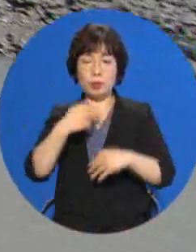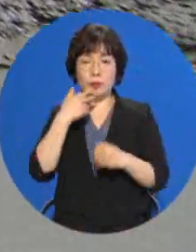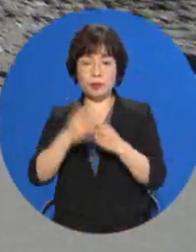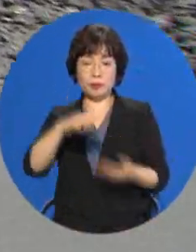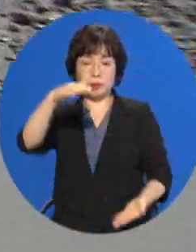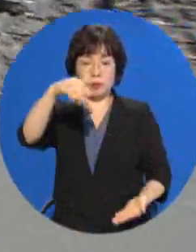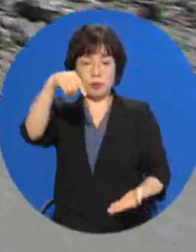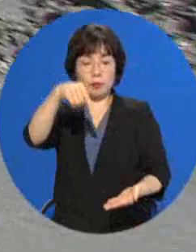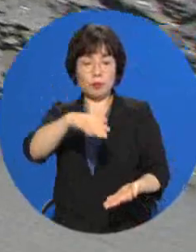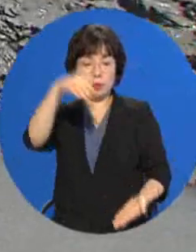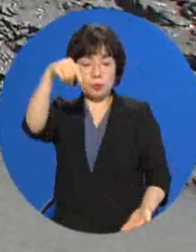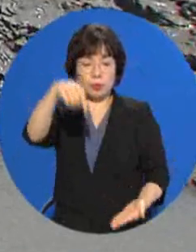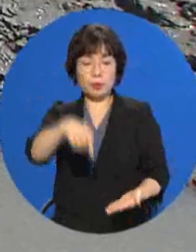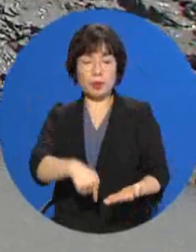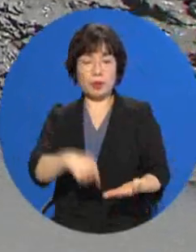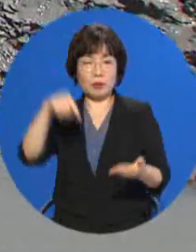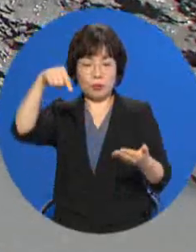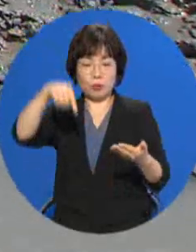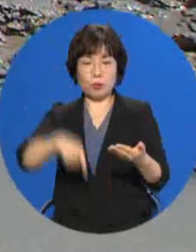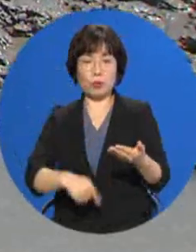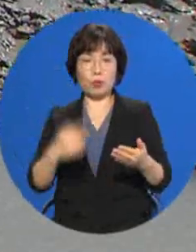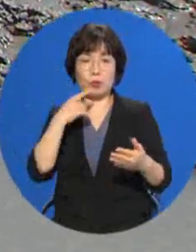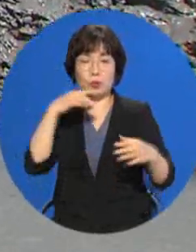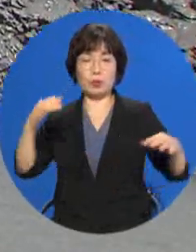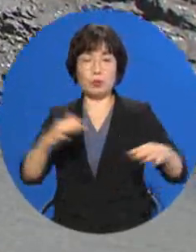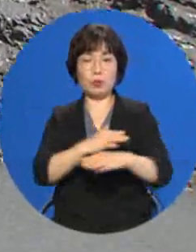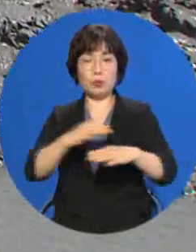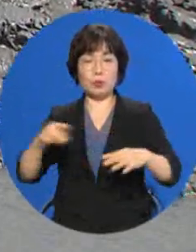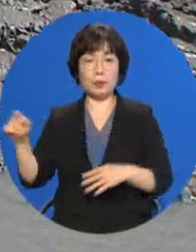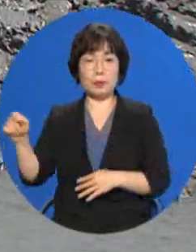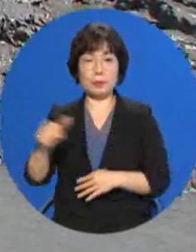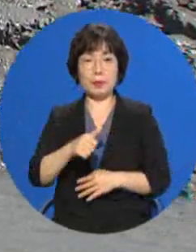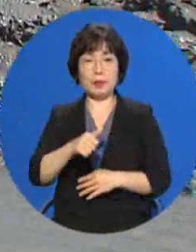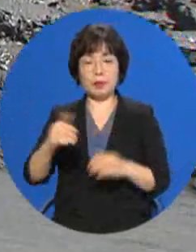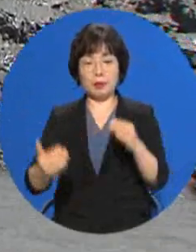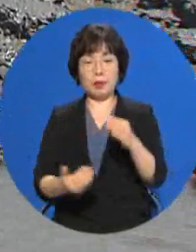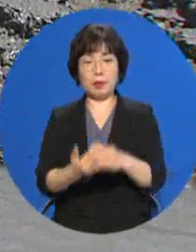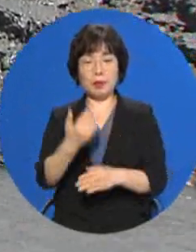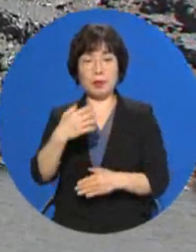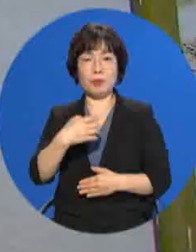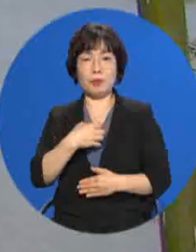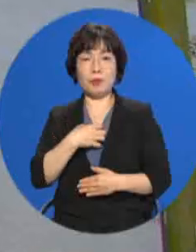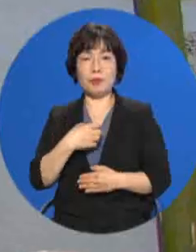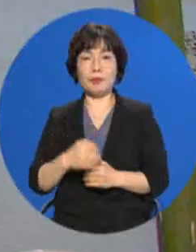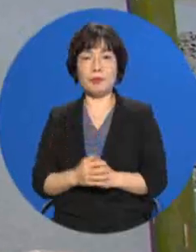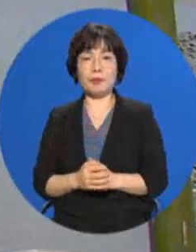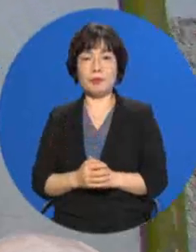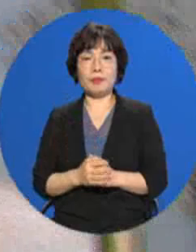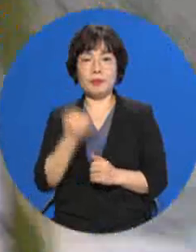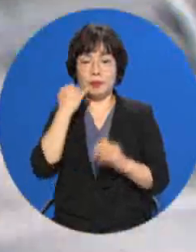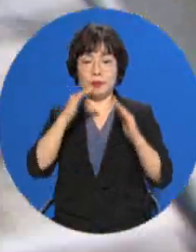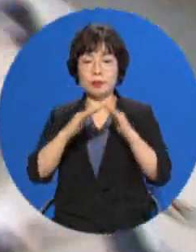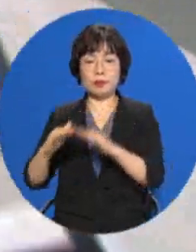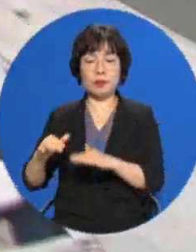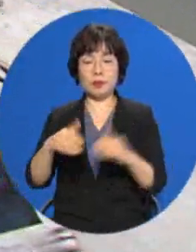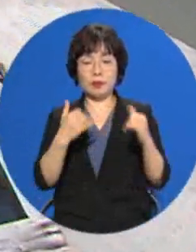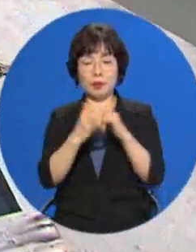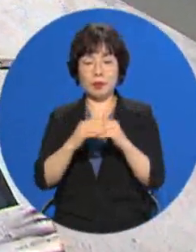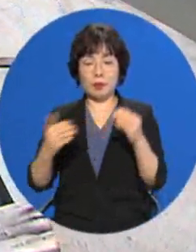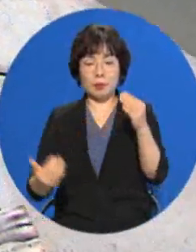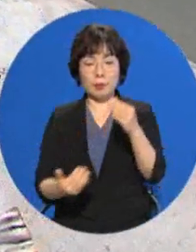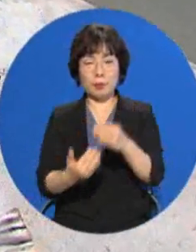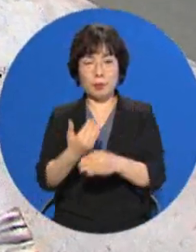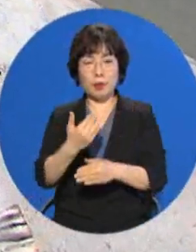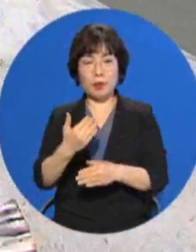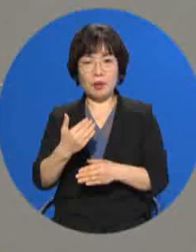보시는 것처럼 깊이가 상당하고 유속도 빨라서 충분히 사고가 날 수 있어 보입니다. 마을 어민들은 예견된